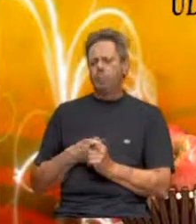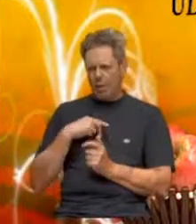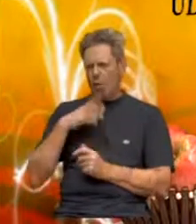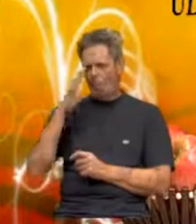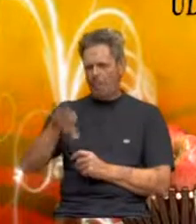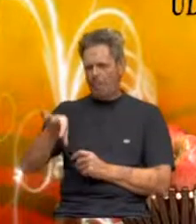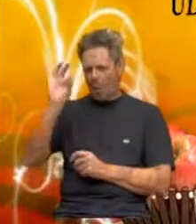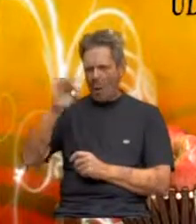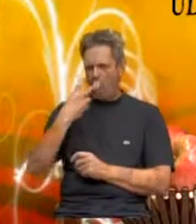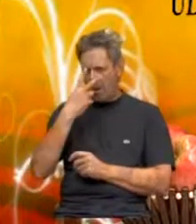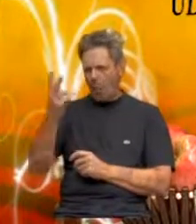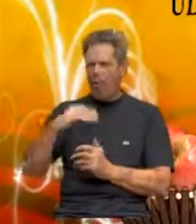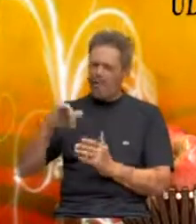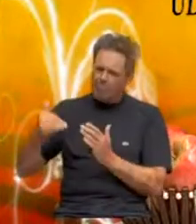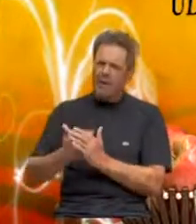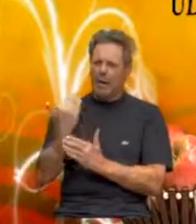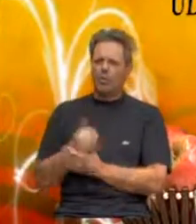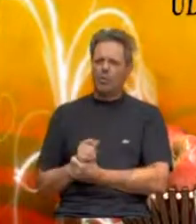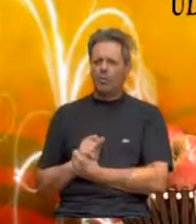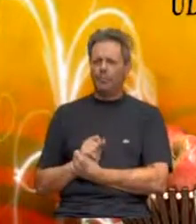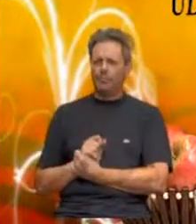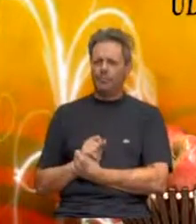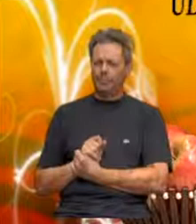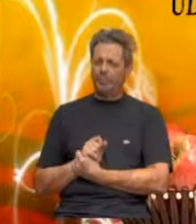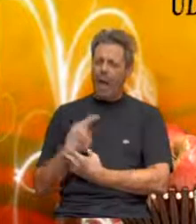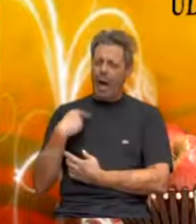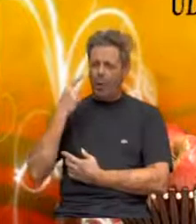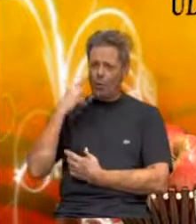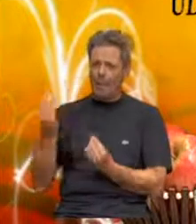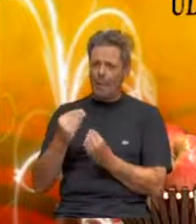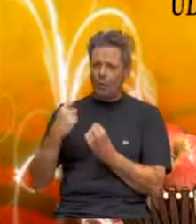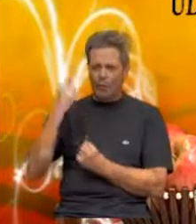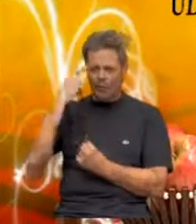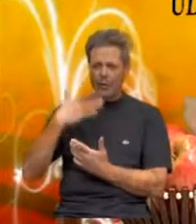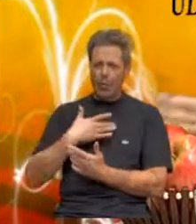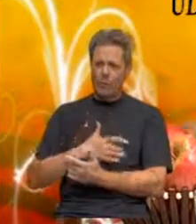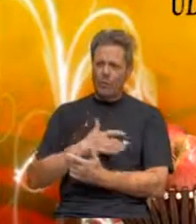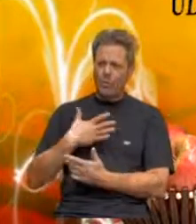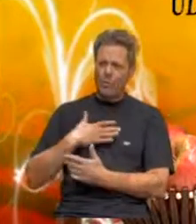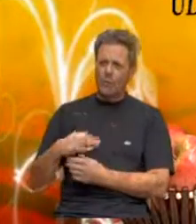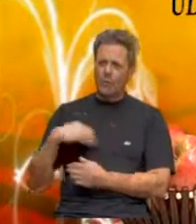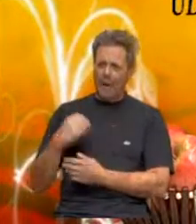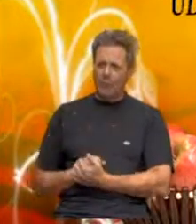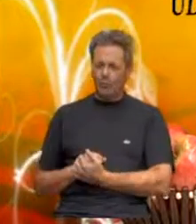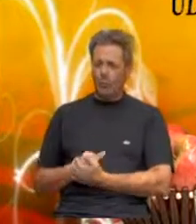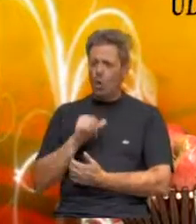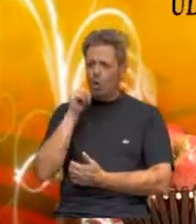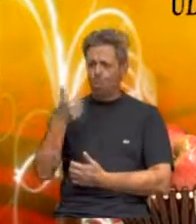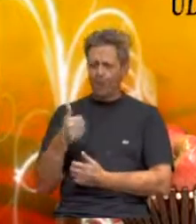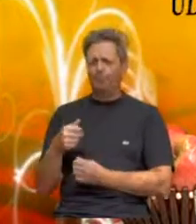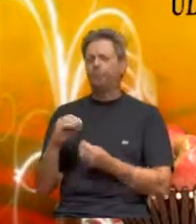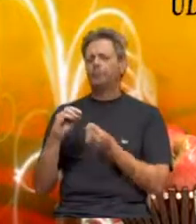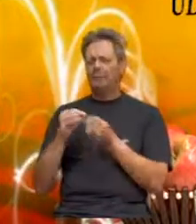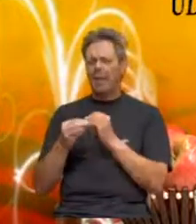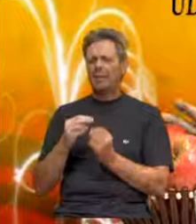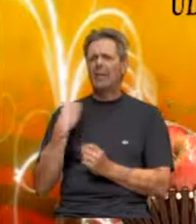www.upt.hr otvorite YouTube i gledajte kad god želite malo nešto više znati uopće o svom srcu i o svom zdravlju. Sutra Trg Francuske republike